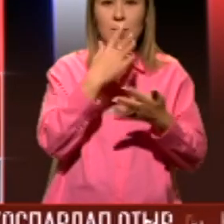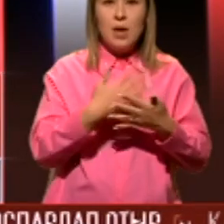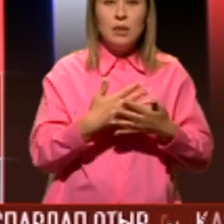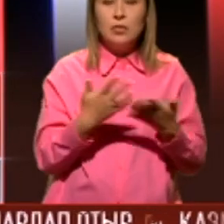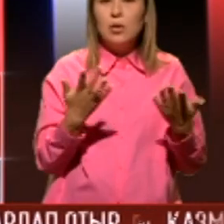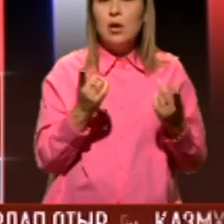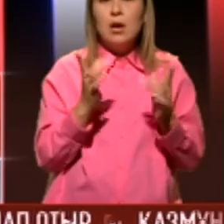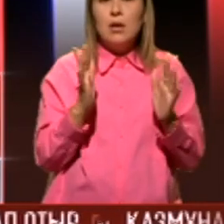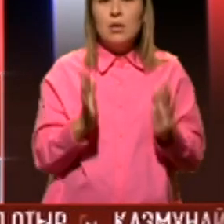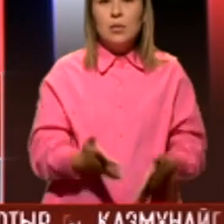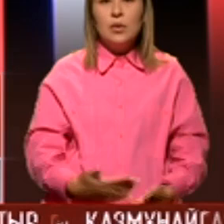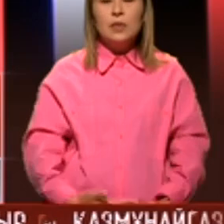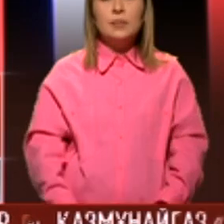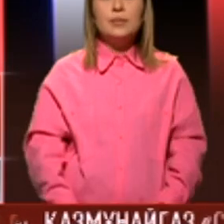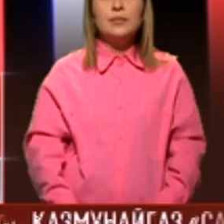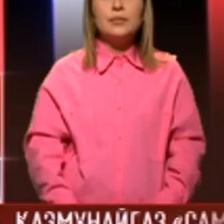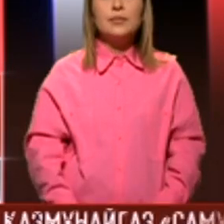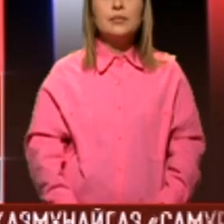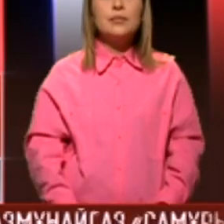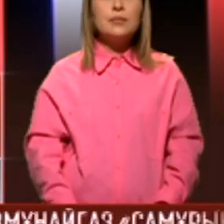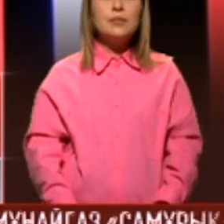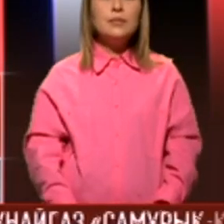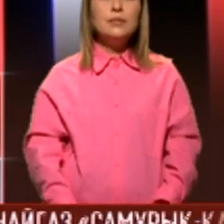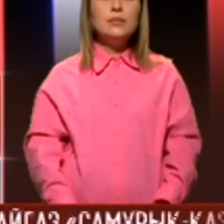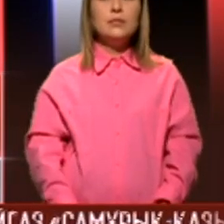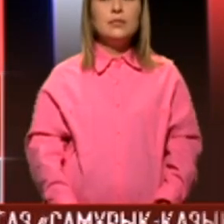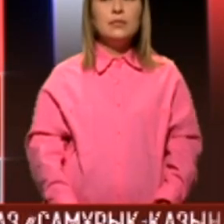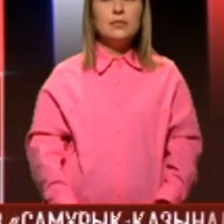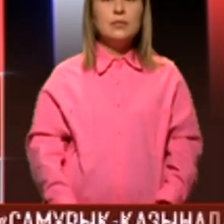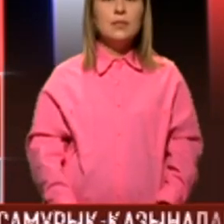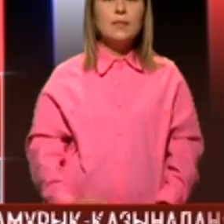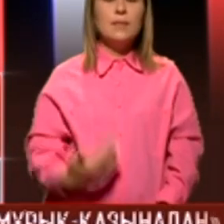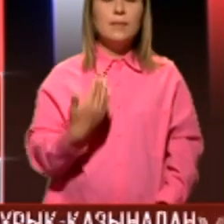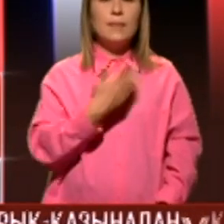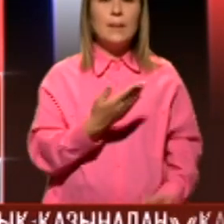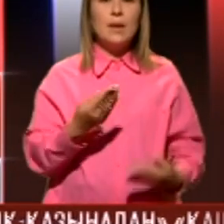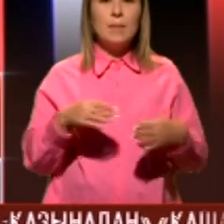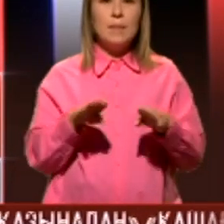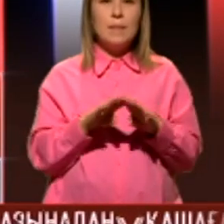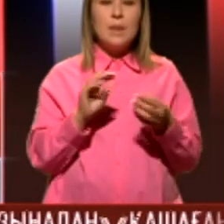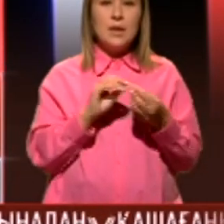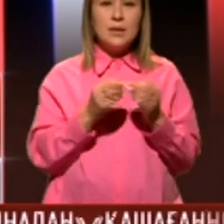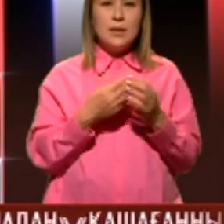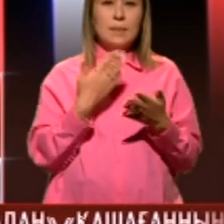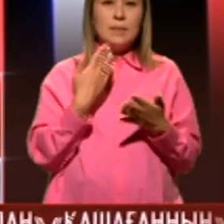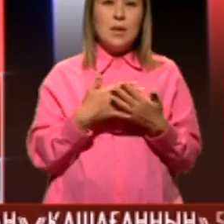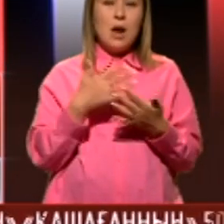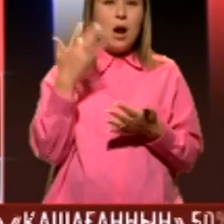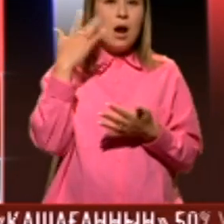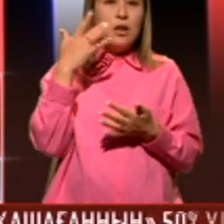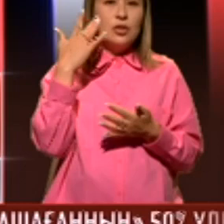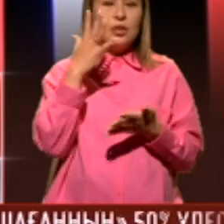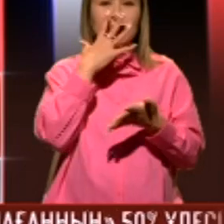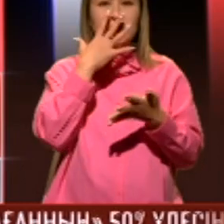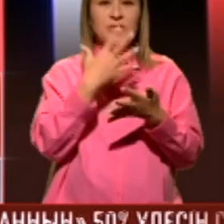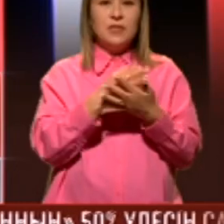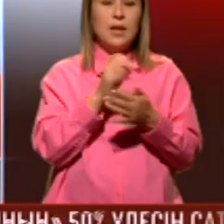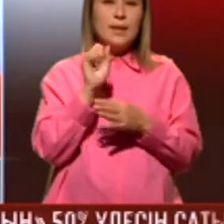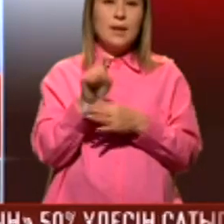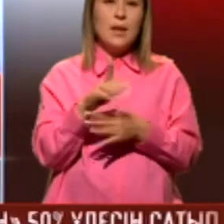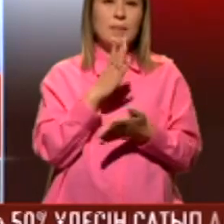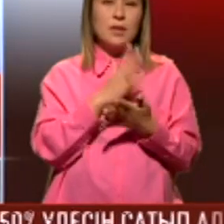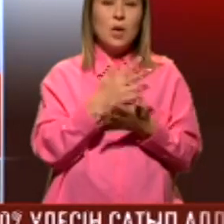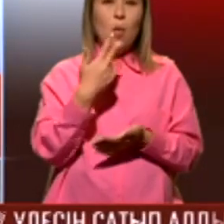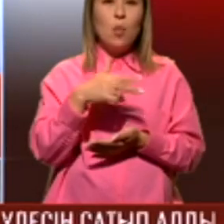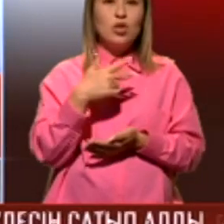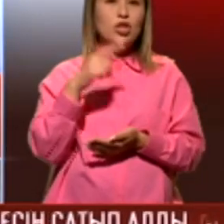қалай болғаны? Жоқ, енді әркім ойыншы, жоқ, енді қараңызшы, бұл жерде мынадай мәселе де бар. АКШ-қа қойылатын үлкен бір талап бар. 30 жыл